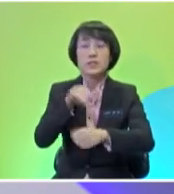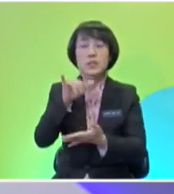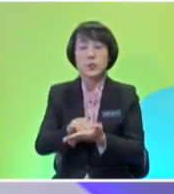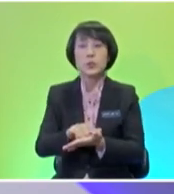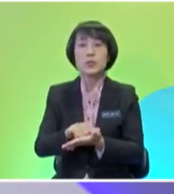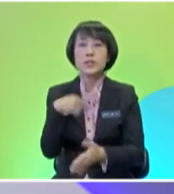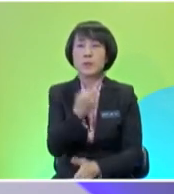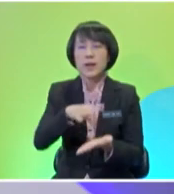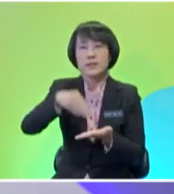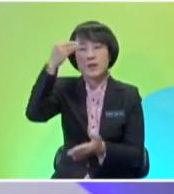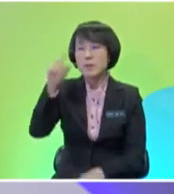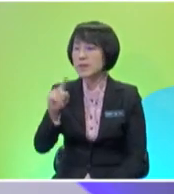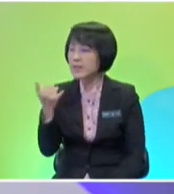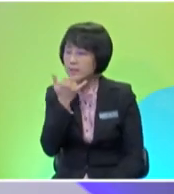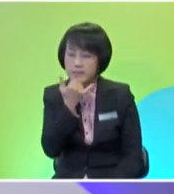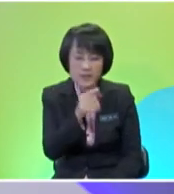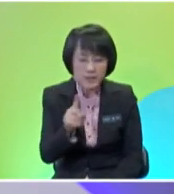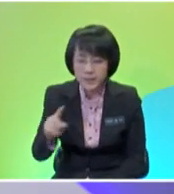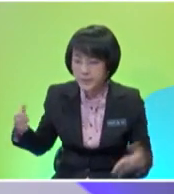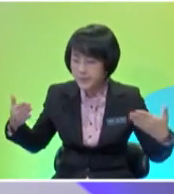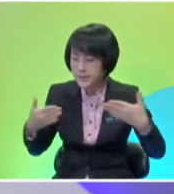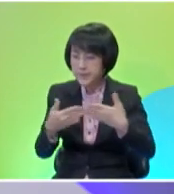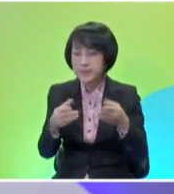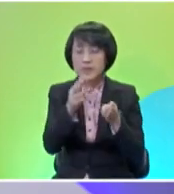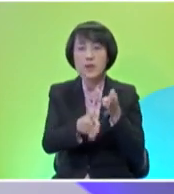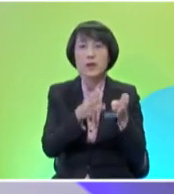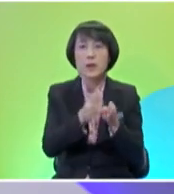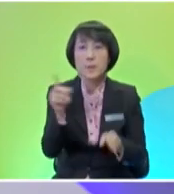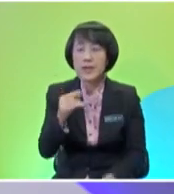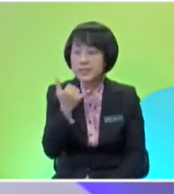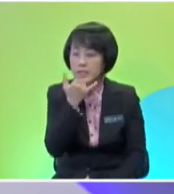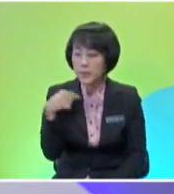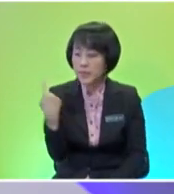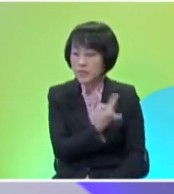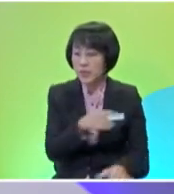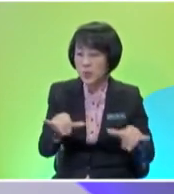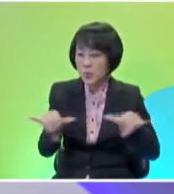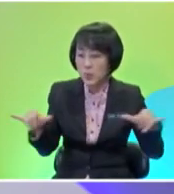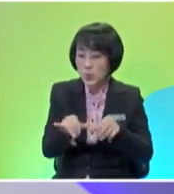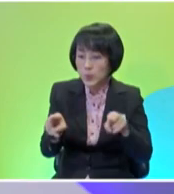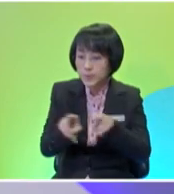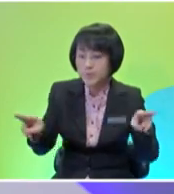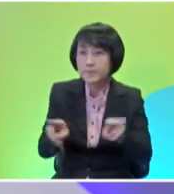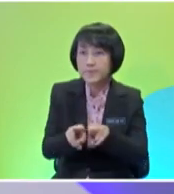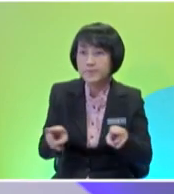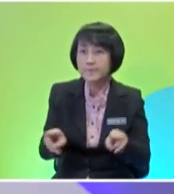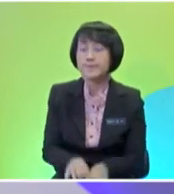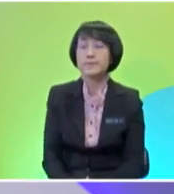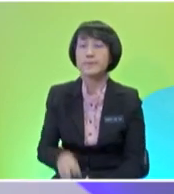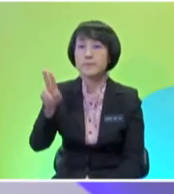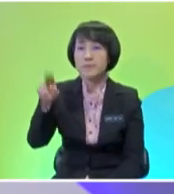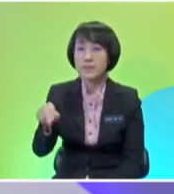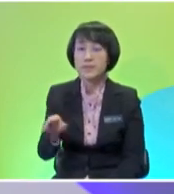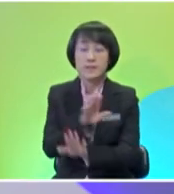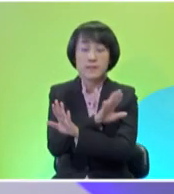di mana silap kita pasang wayar, di mana silap kita ukur contohnya. Contoh macam tadi okey, katalah kita pasang tak sama saiz.